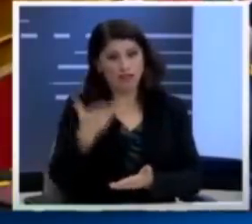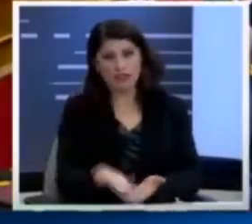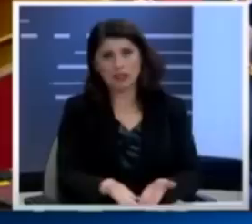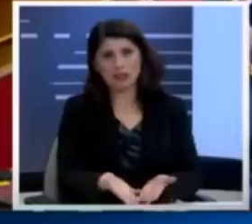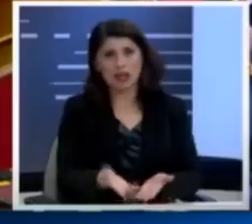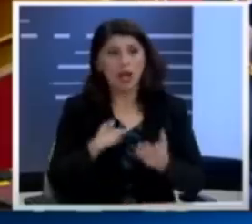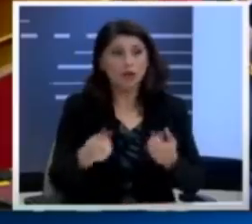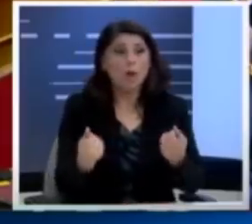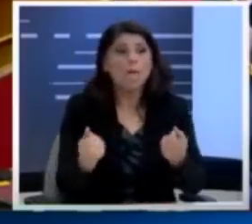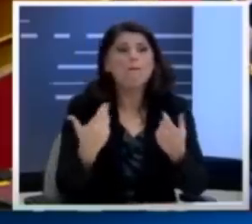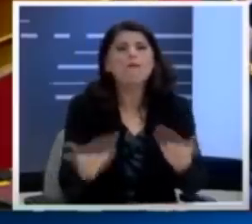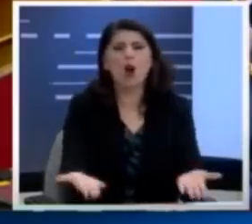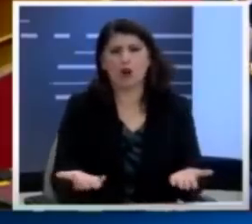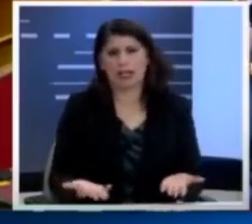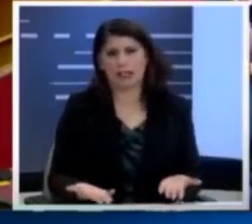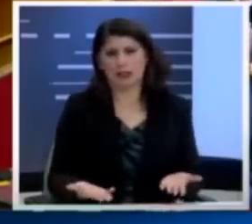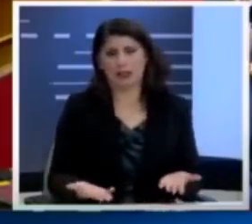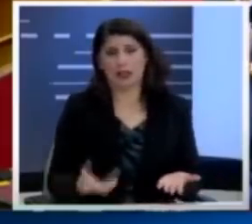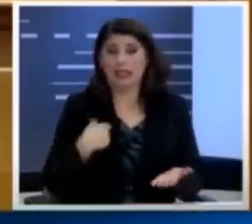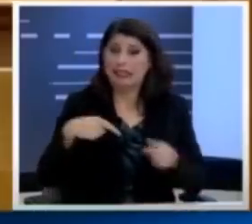Είναι πρόκληση την ώρα